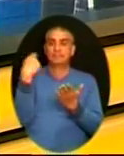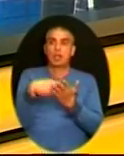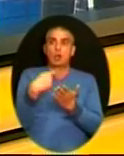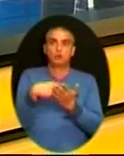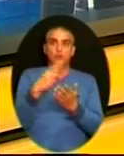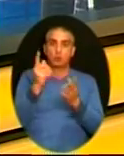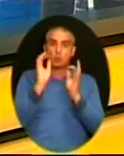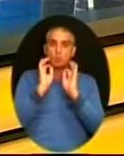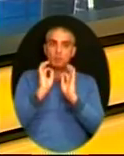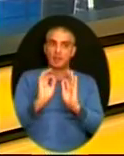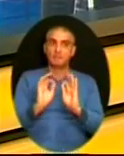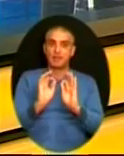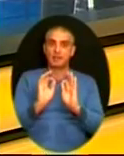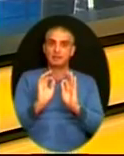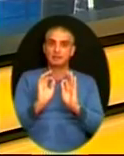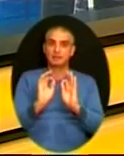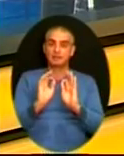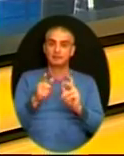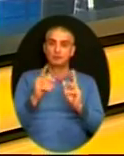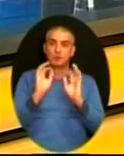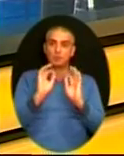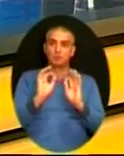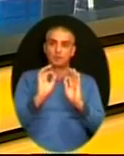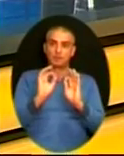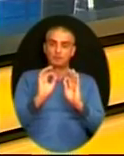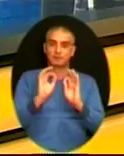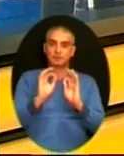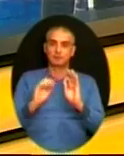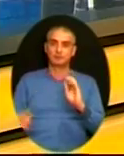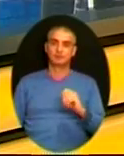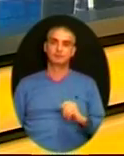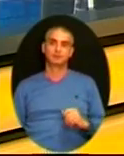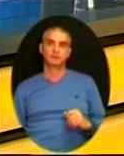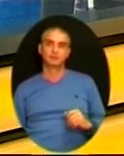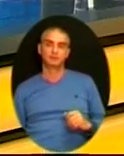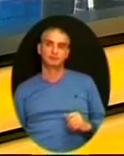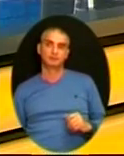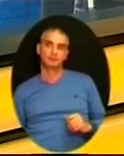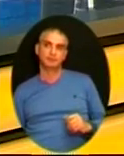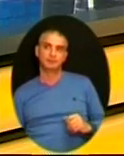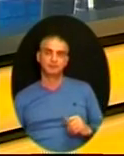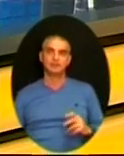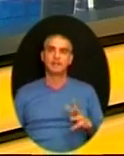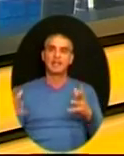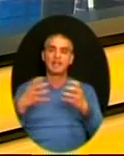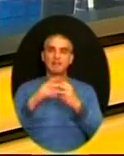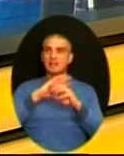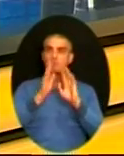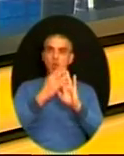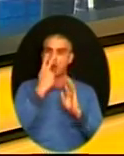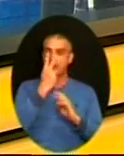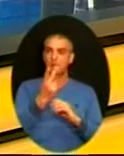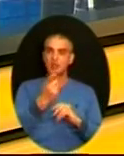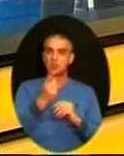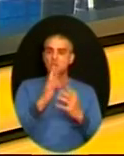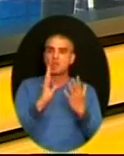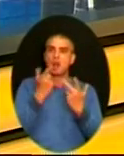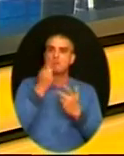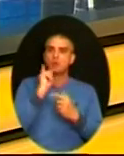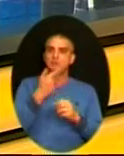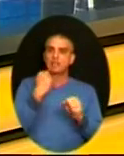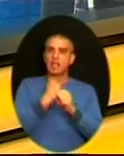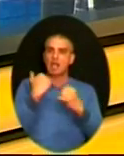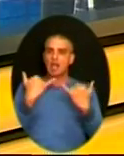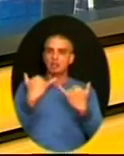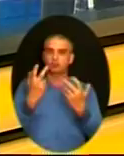שהוא באמת, הוא בנה תקציב בריא וטוב, חברתי, מכל הבחינות. מדוע הוא צריך